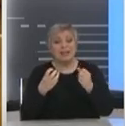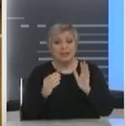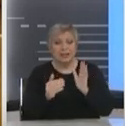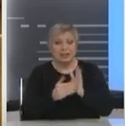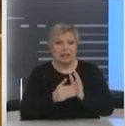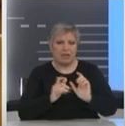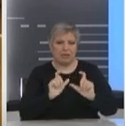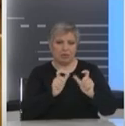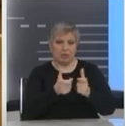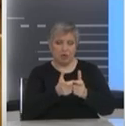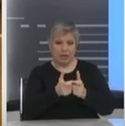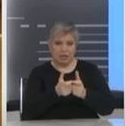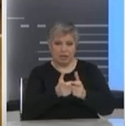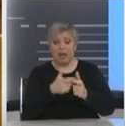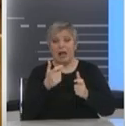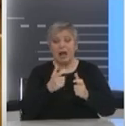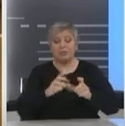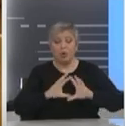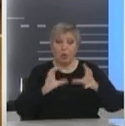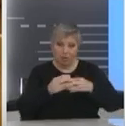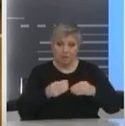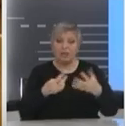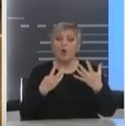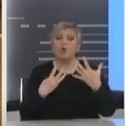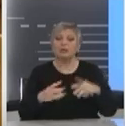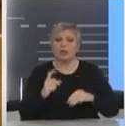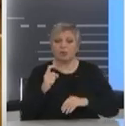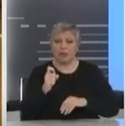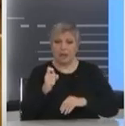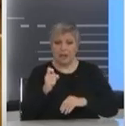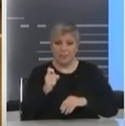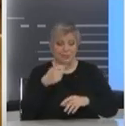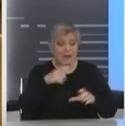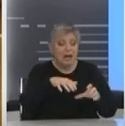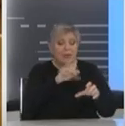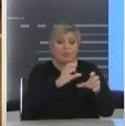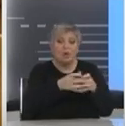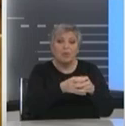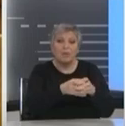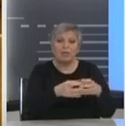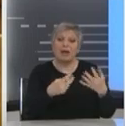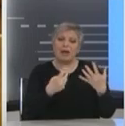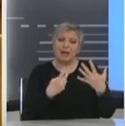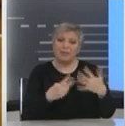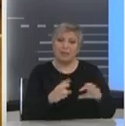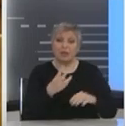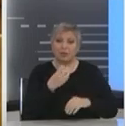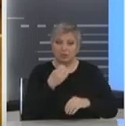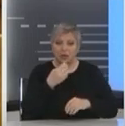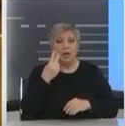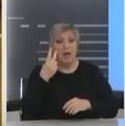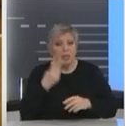οικογενειακά επιδόματα θα δουν πολύ σημαντική αύξηση ως και διπλασιασμό του επιδόματος που